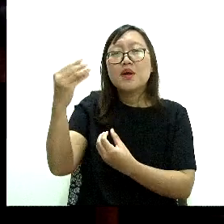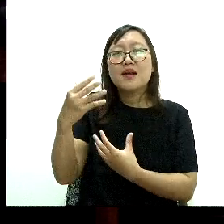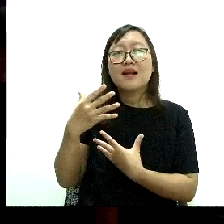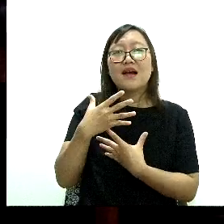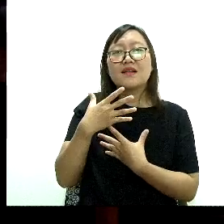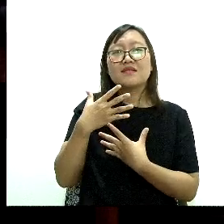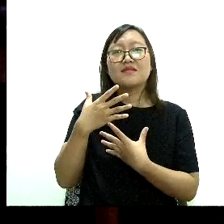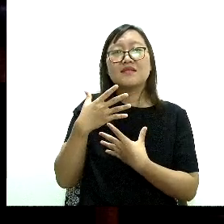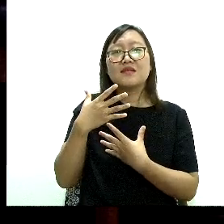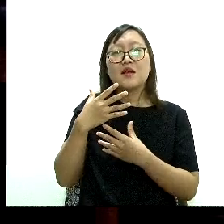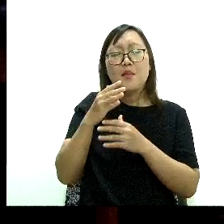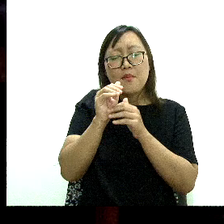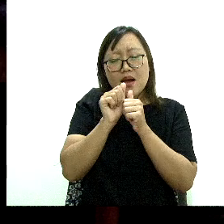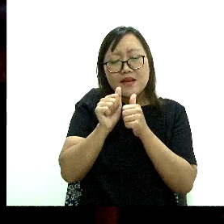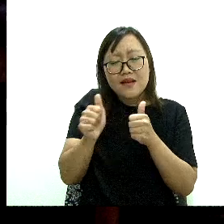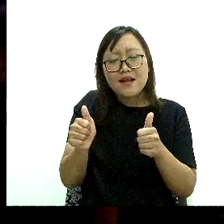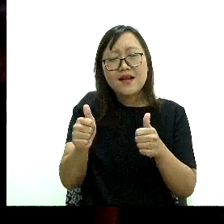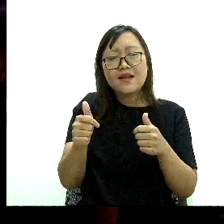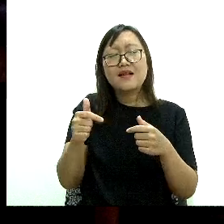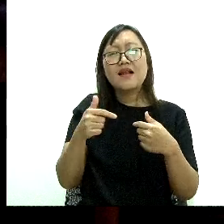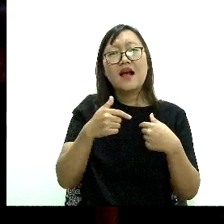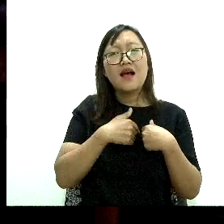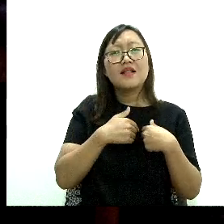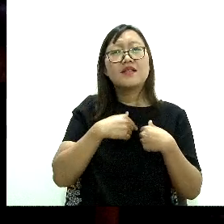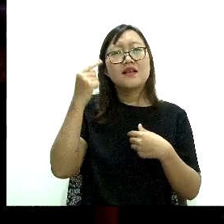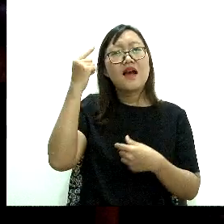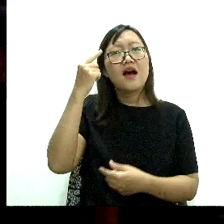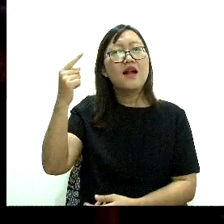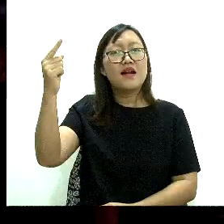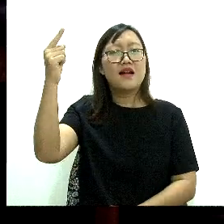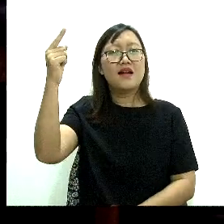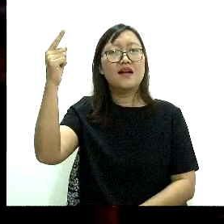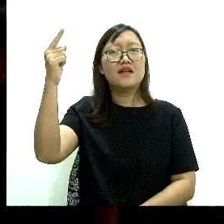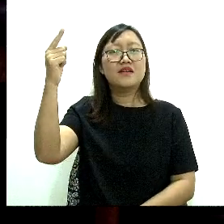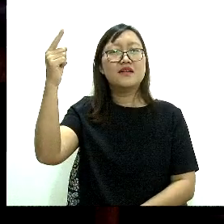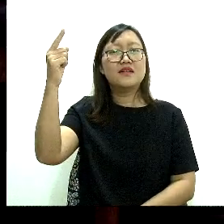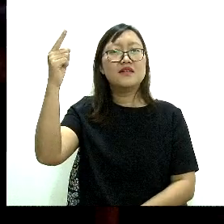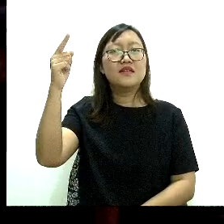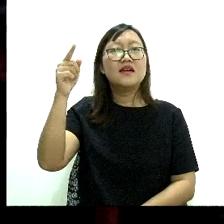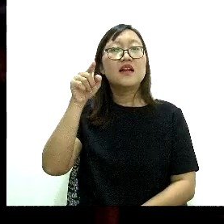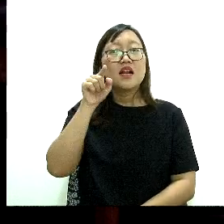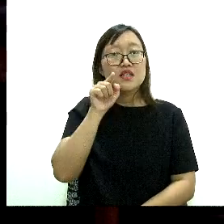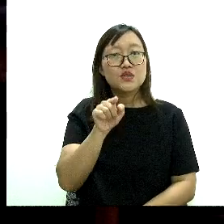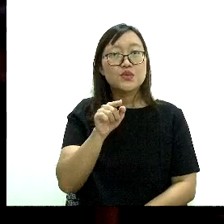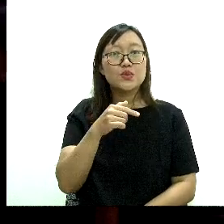belas kasih Allah. Disitulah hidup kita berpadanan dengan Injil.